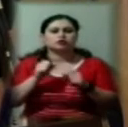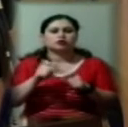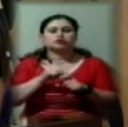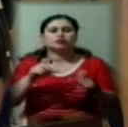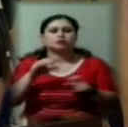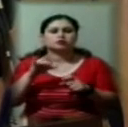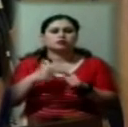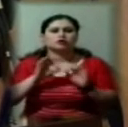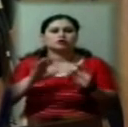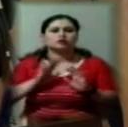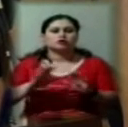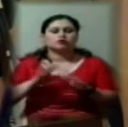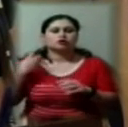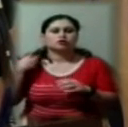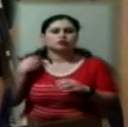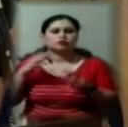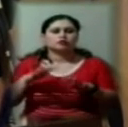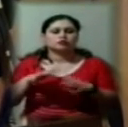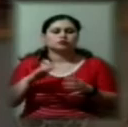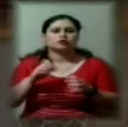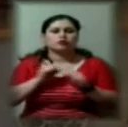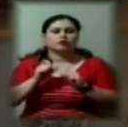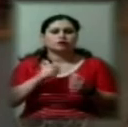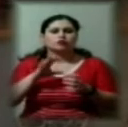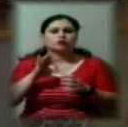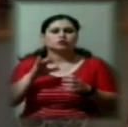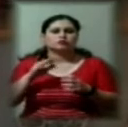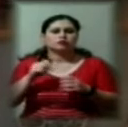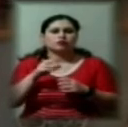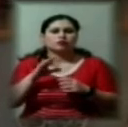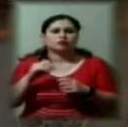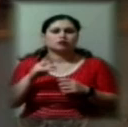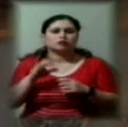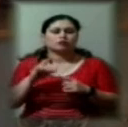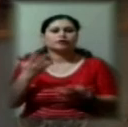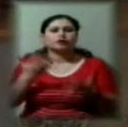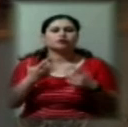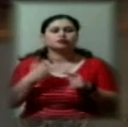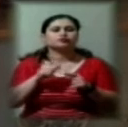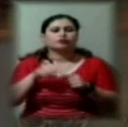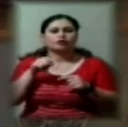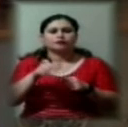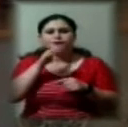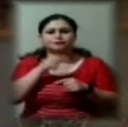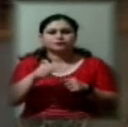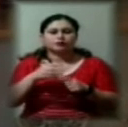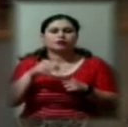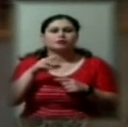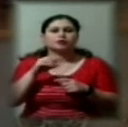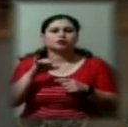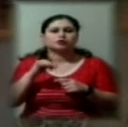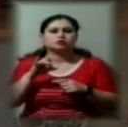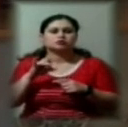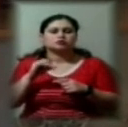заступниця начальника міського управління освіти Олена Кулик. Якщо до цього часу медичні сестри, які обслуговували